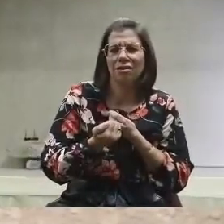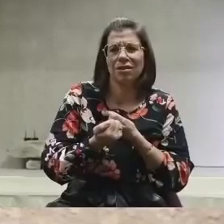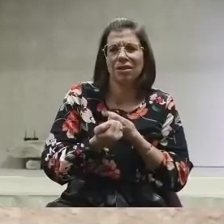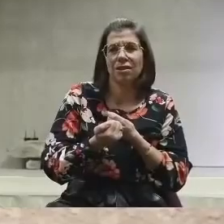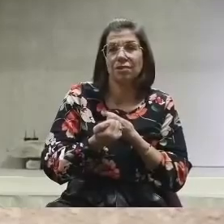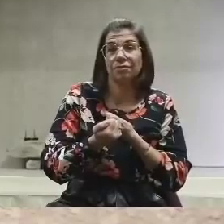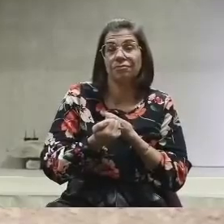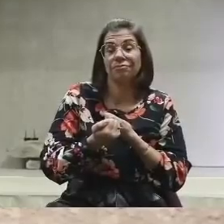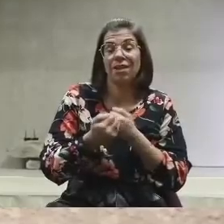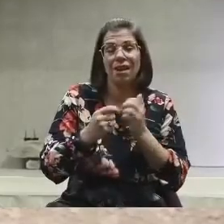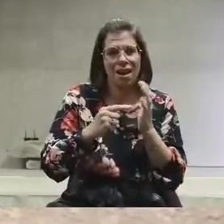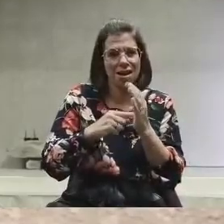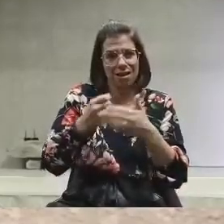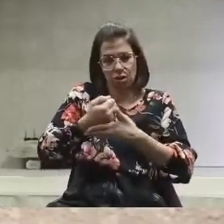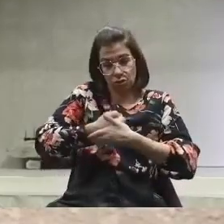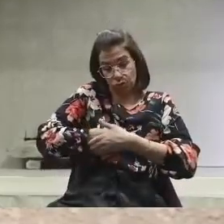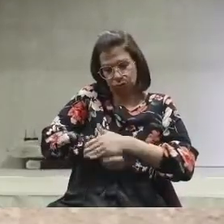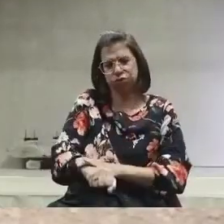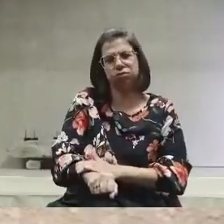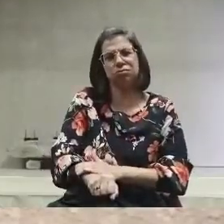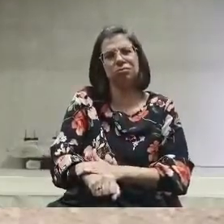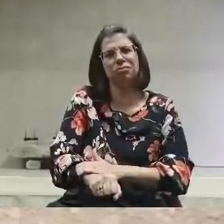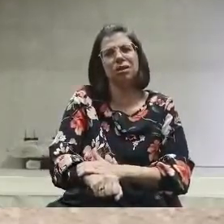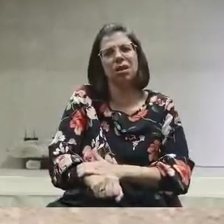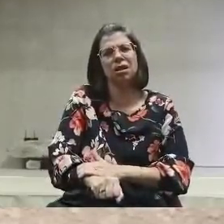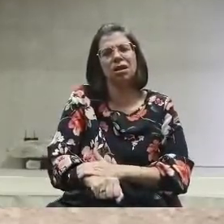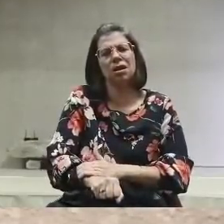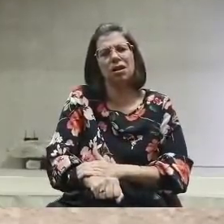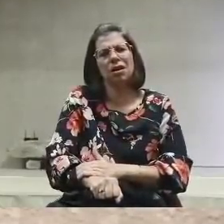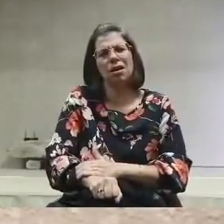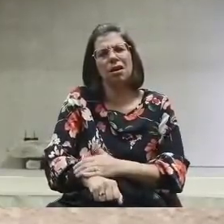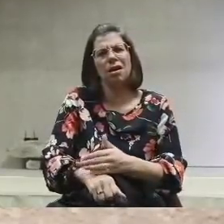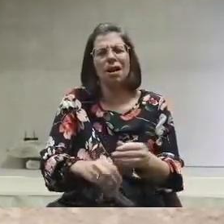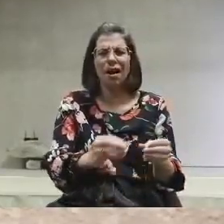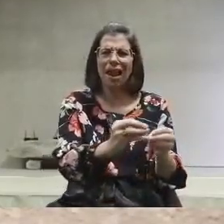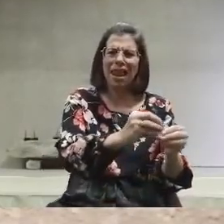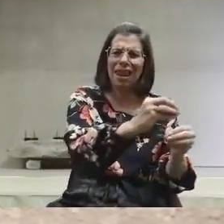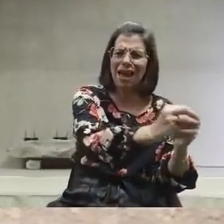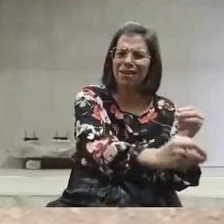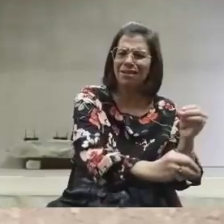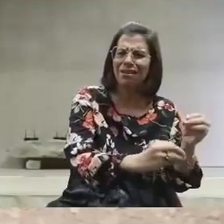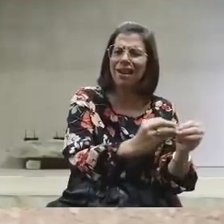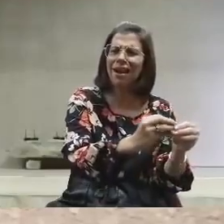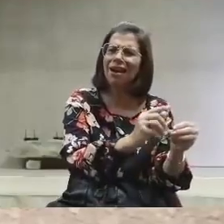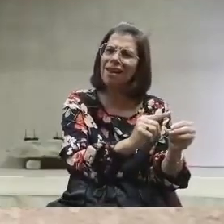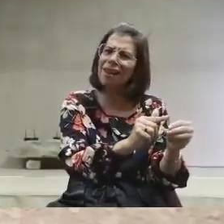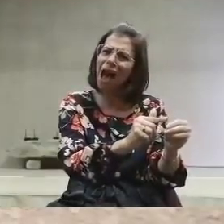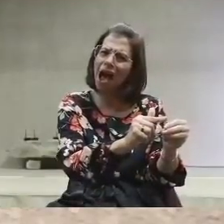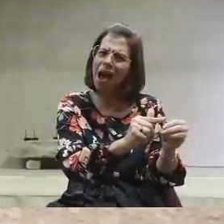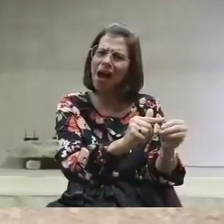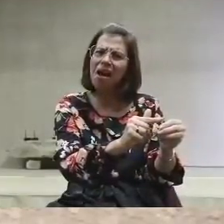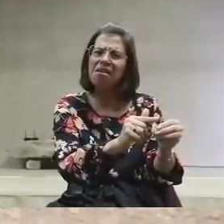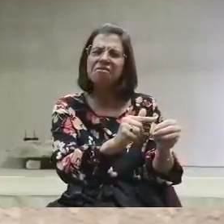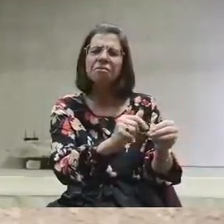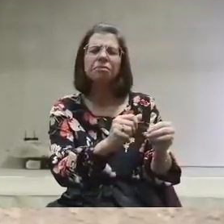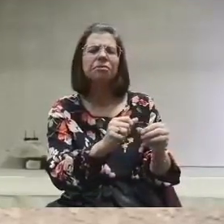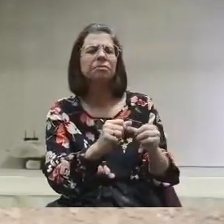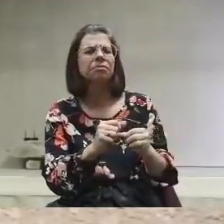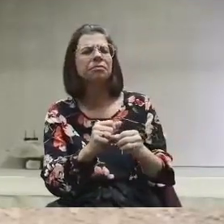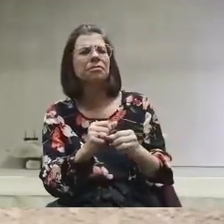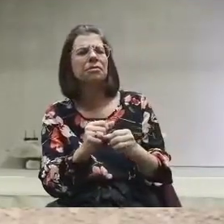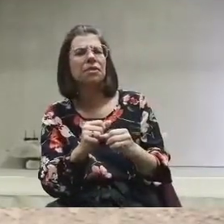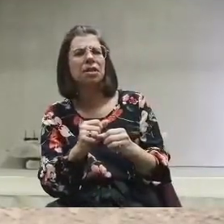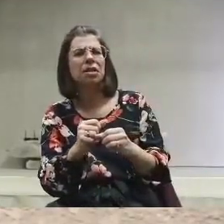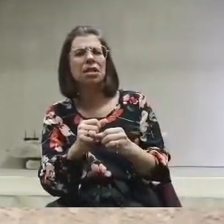femme enfantera. La terre a commencé à produire des épines, des ronces, la haine, la jalousie, le meurtre, le foyer